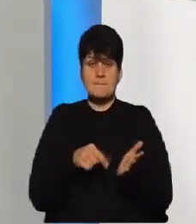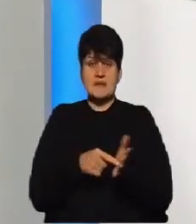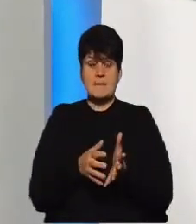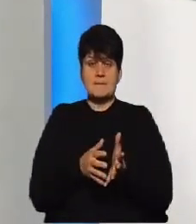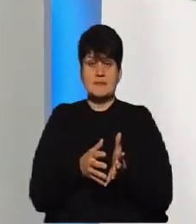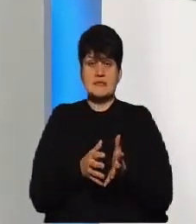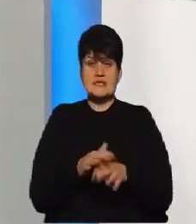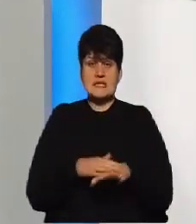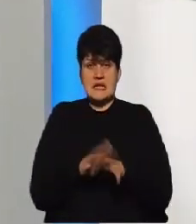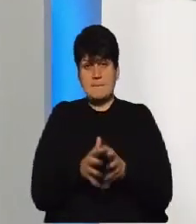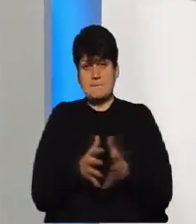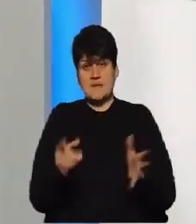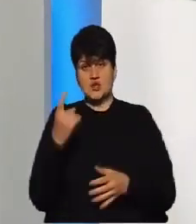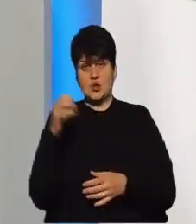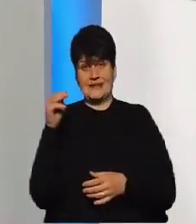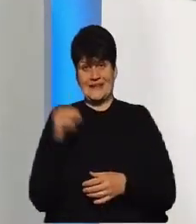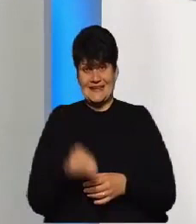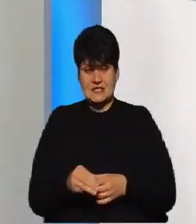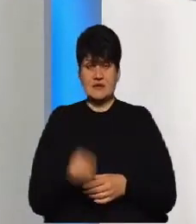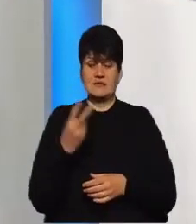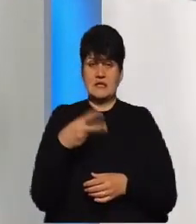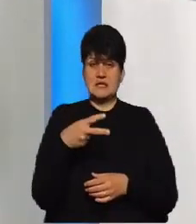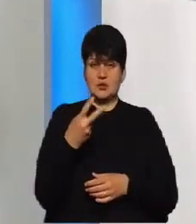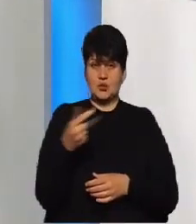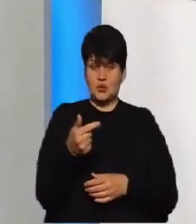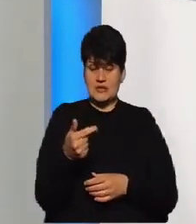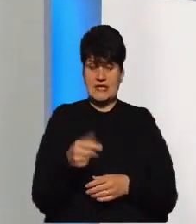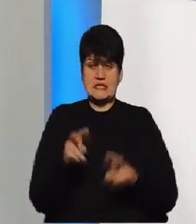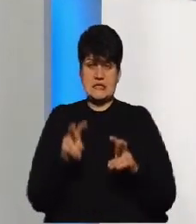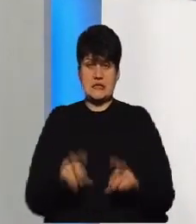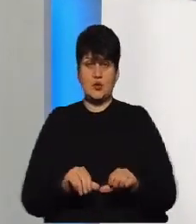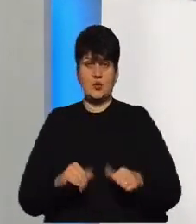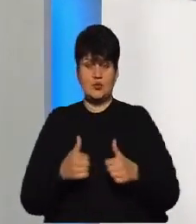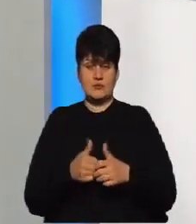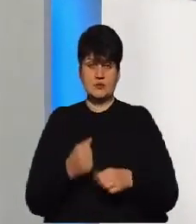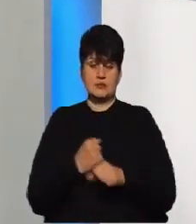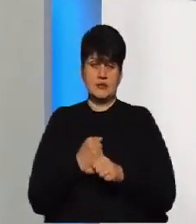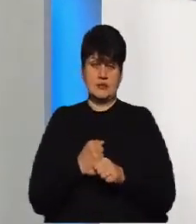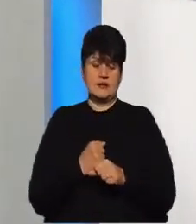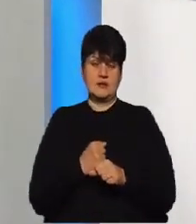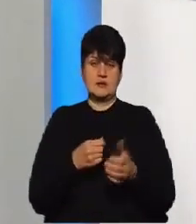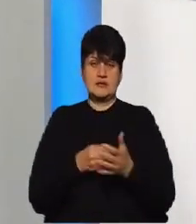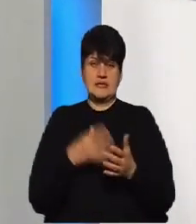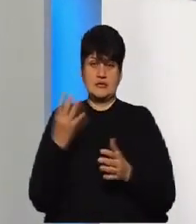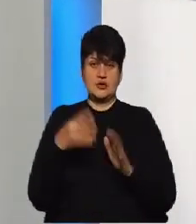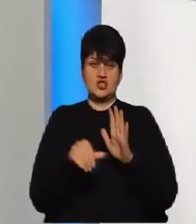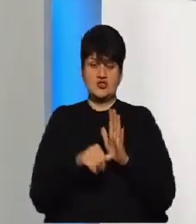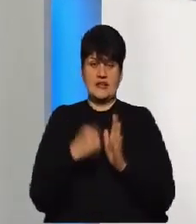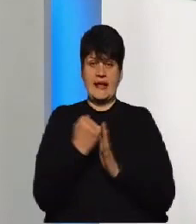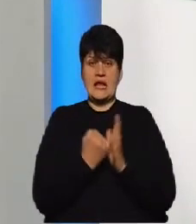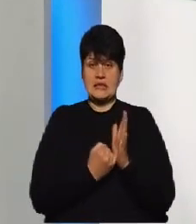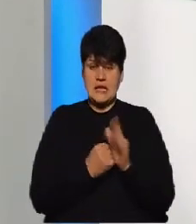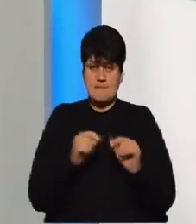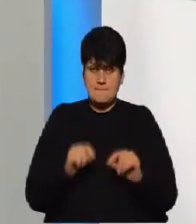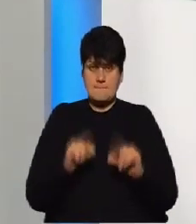тисяч, вона 22 грудня на засіданні Нацкомісії встановила тарифи для 46 водоканалів, відповідно підвищивши їх